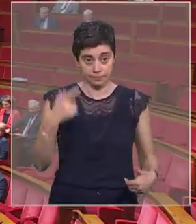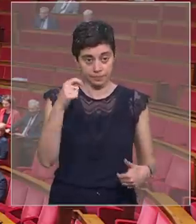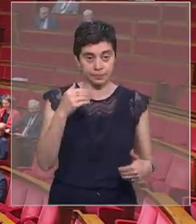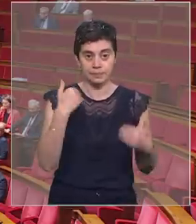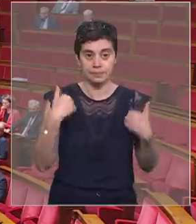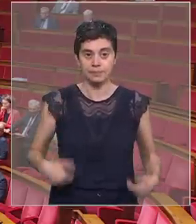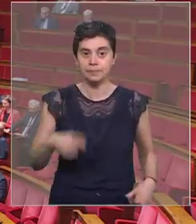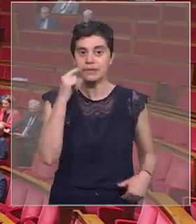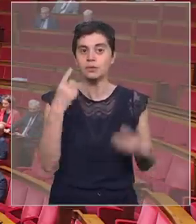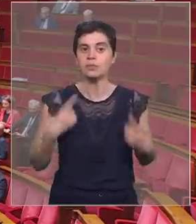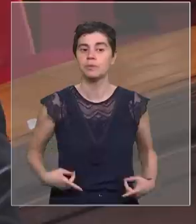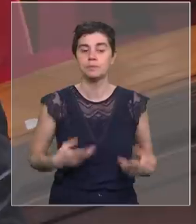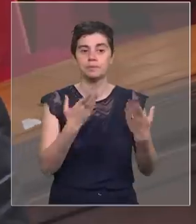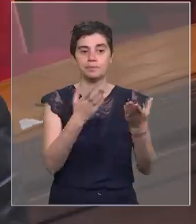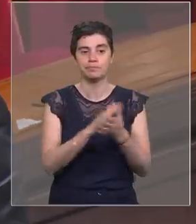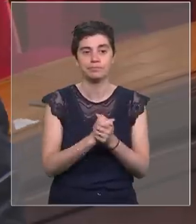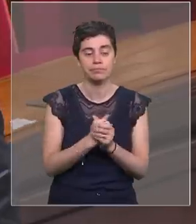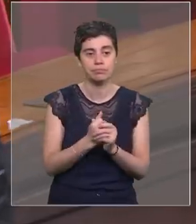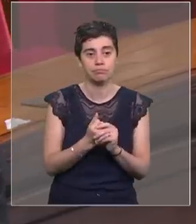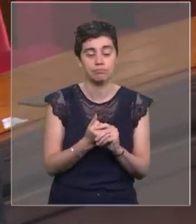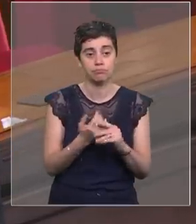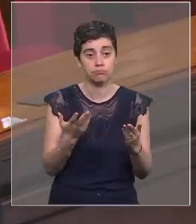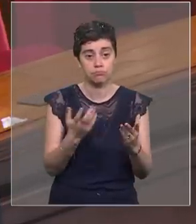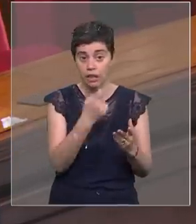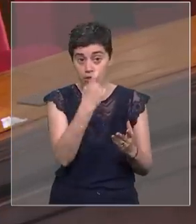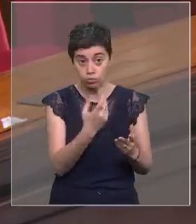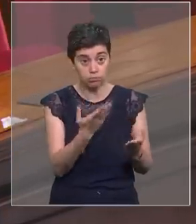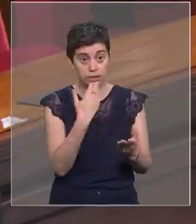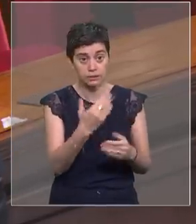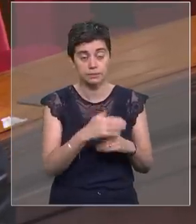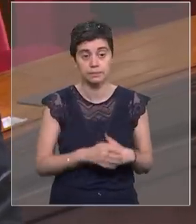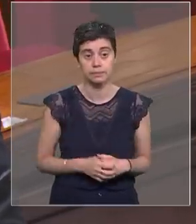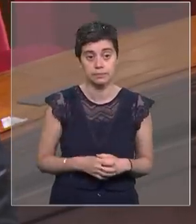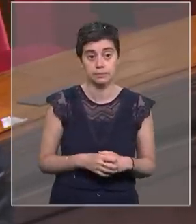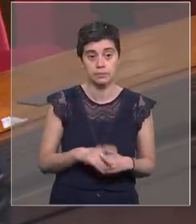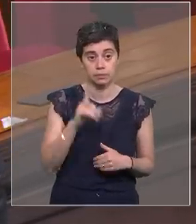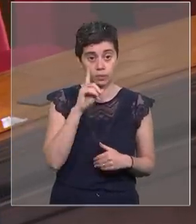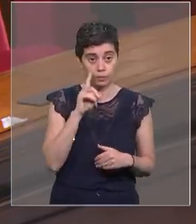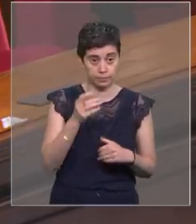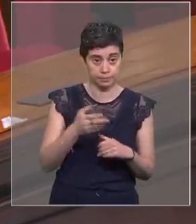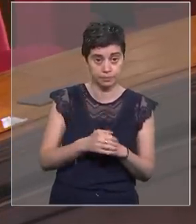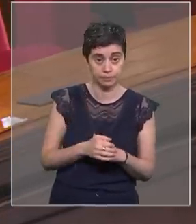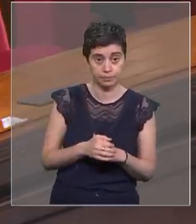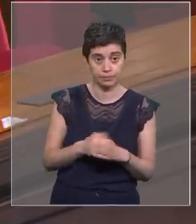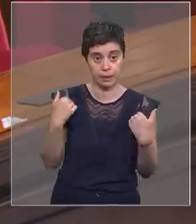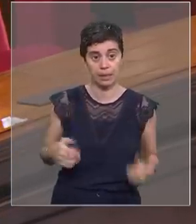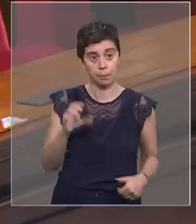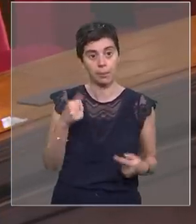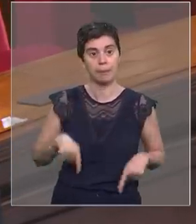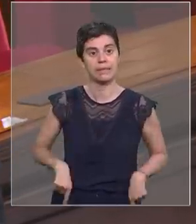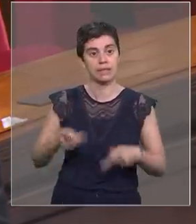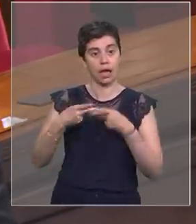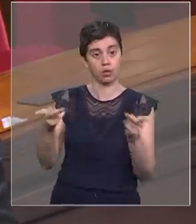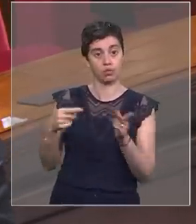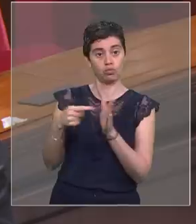députés, Madame la députée Michèle Perron. Je vous remercie pour votre question qui me permet en effet de revenir sur les annonces faites par Madame la Première Ministre